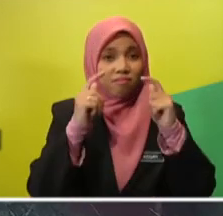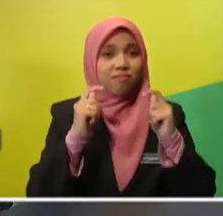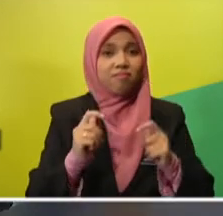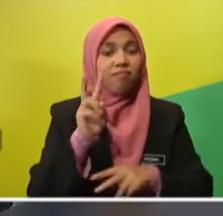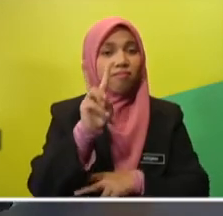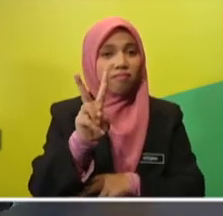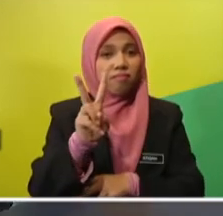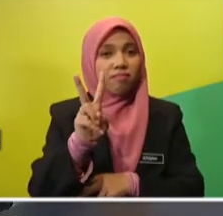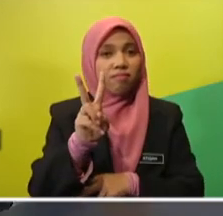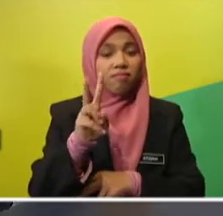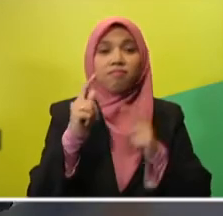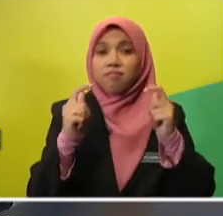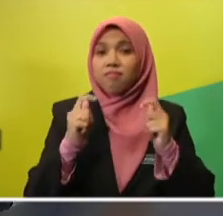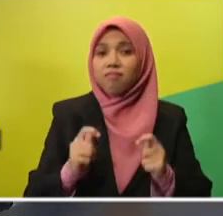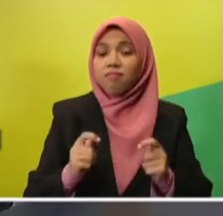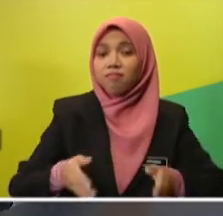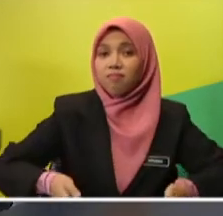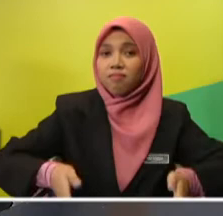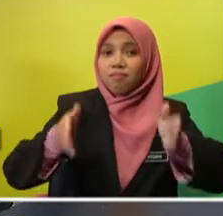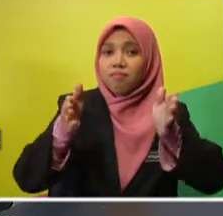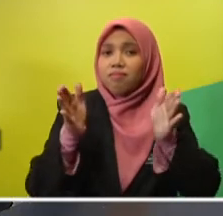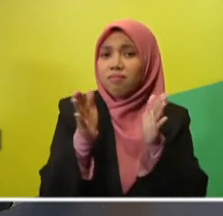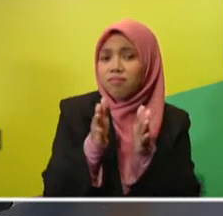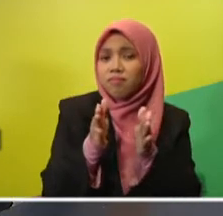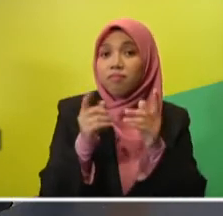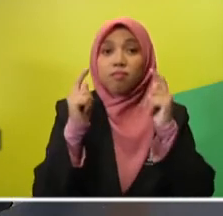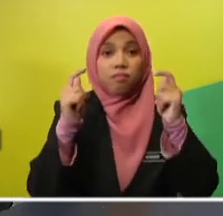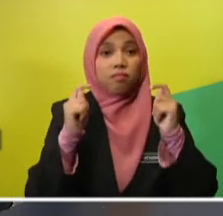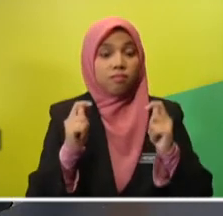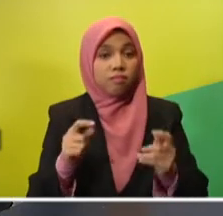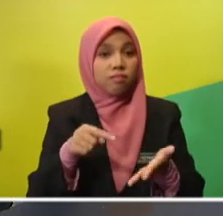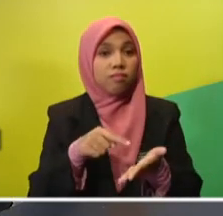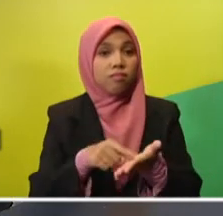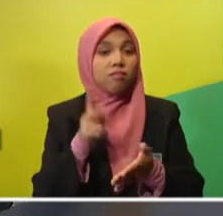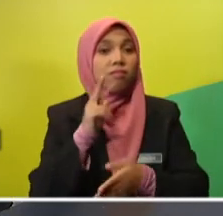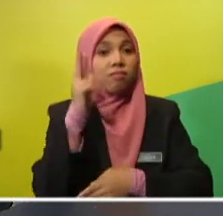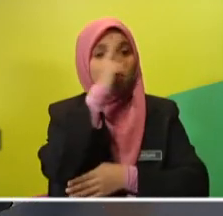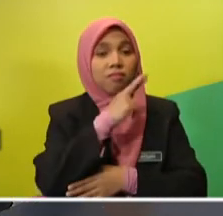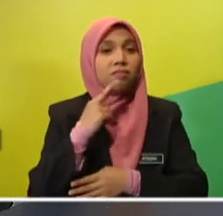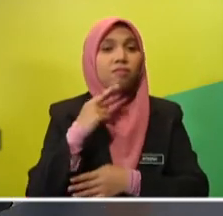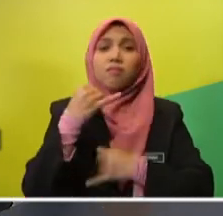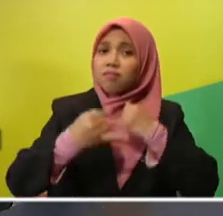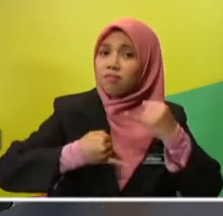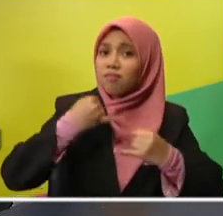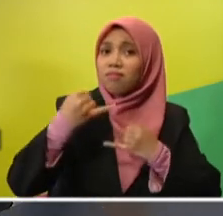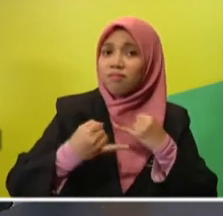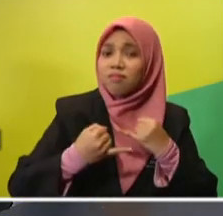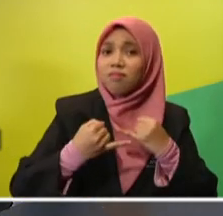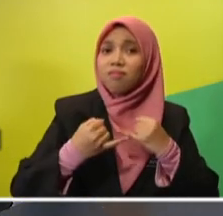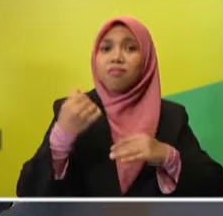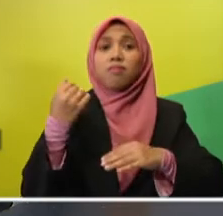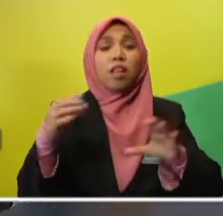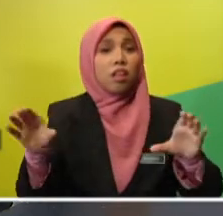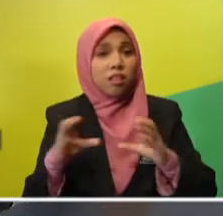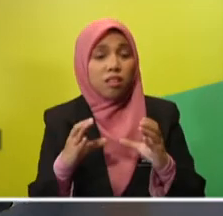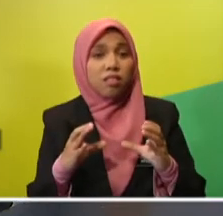adalah teknik lorong sempit. Ya, betul. Okey. Teknik lorong sempit, Kak Rina juga berjaya mempraktikkan